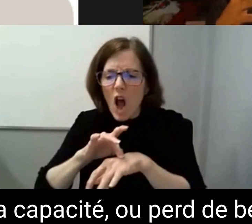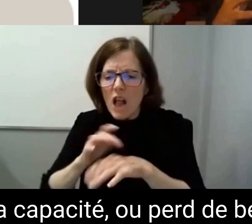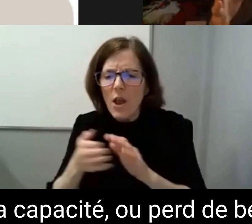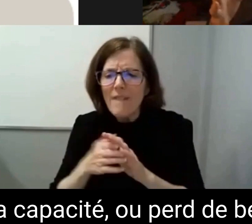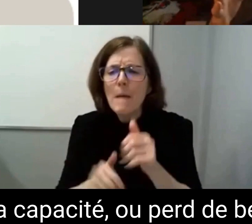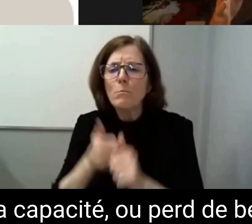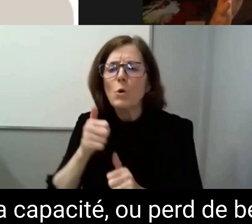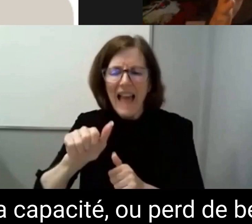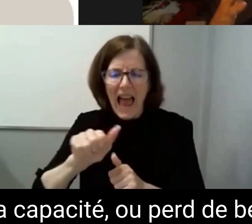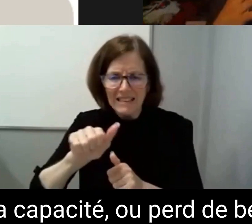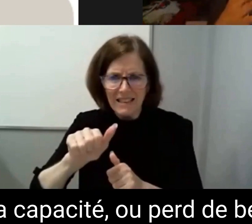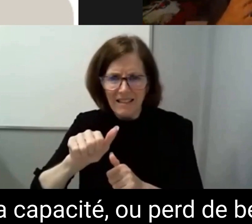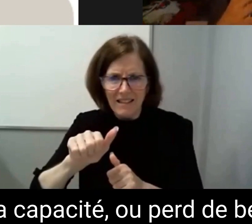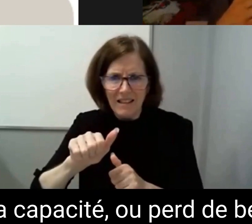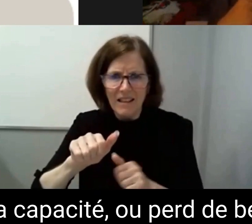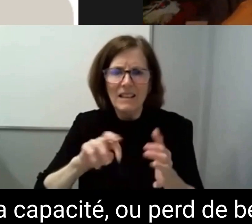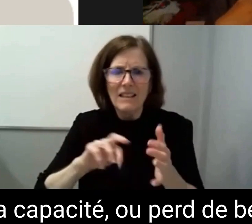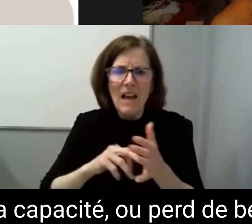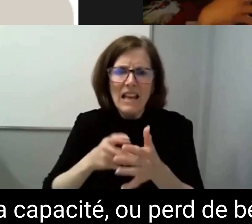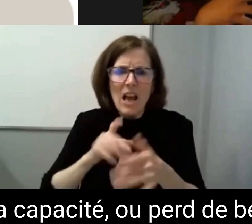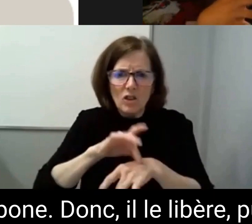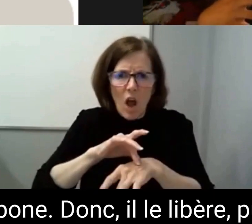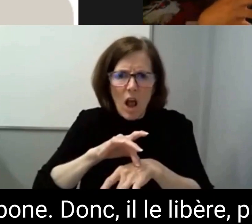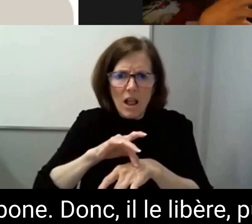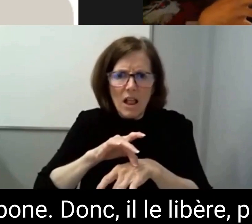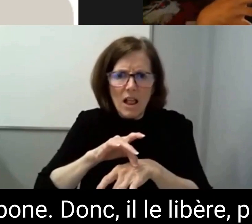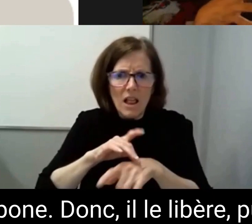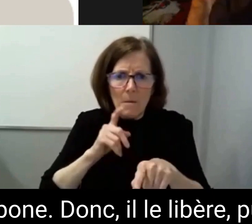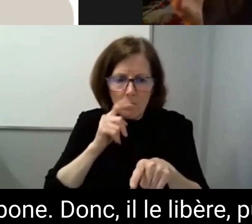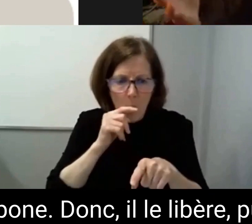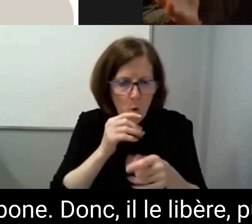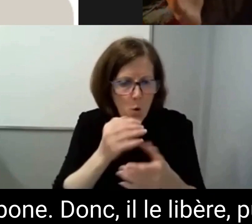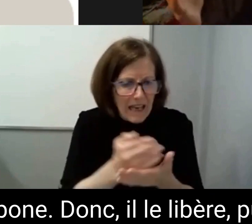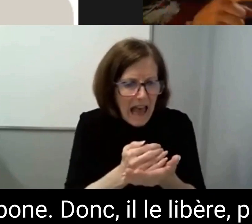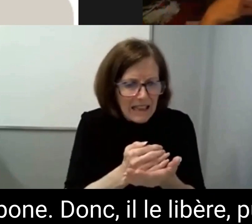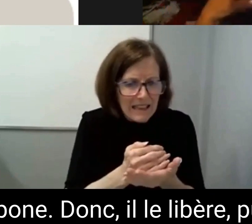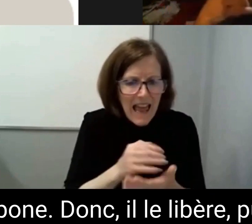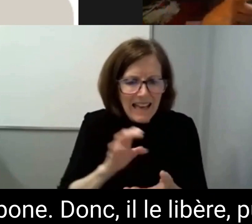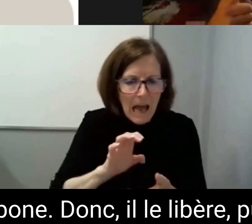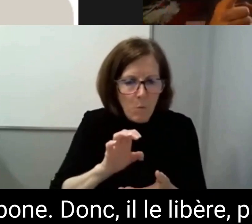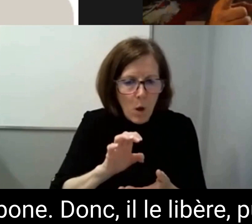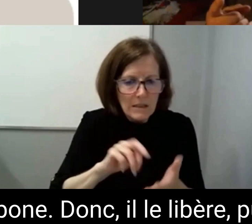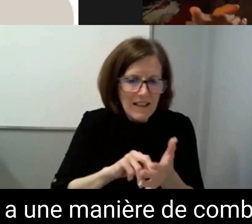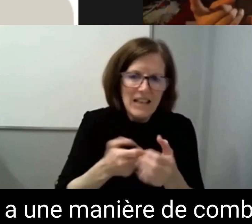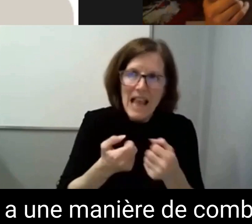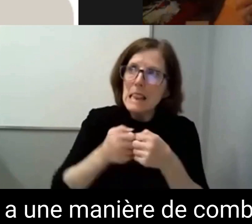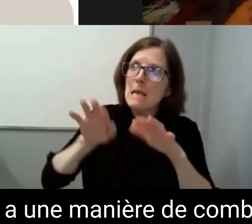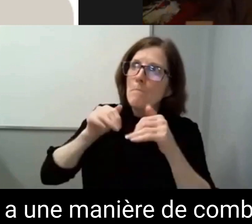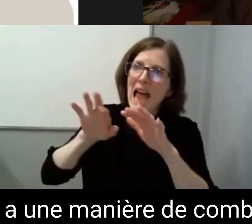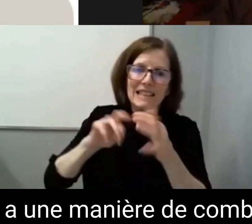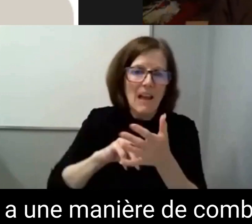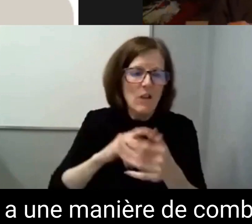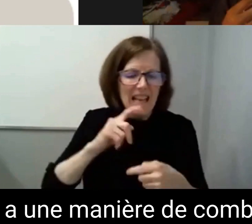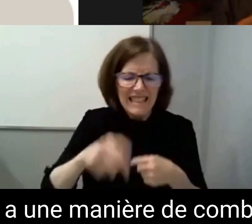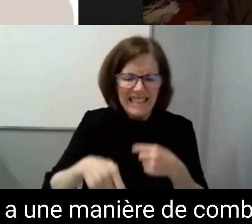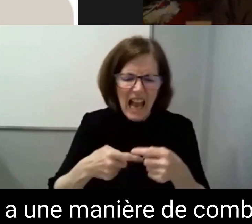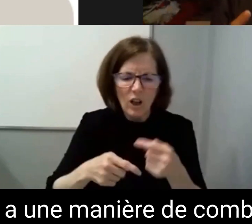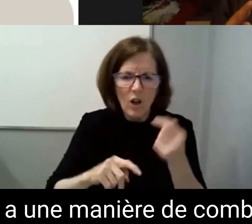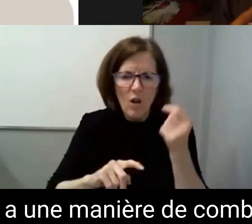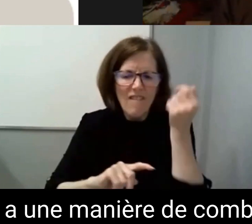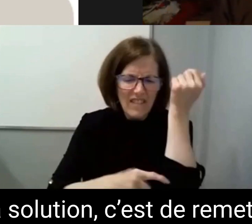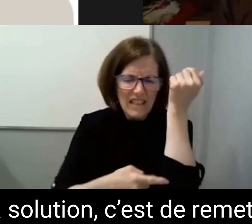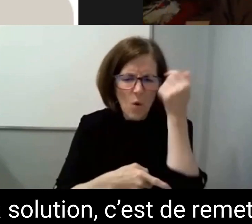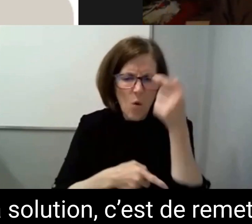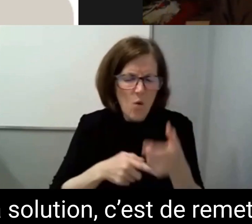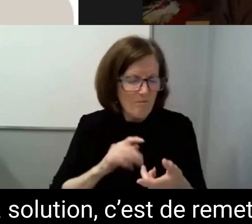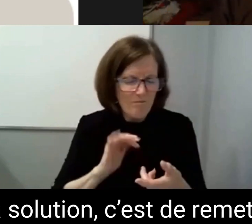sa capacité ou perd de beaucoup sa capacité à retenir le carbone. Donc, il le libère. Puis là, c'est un cercle vicieux. Puis une manière de combattre ça